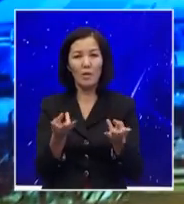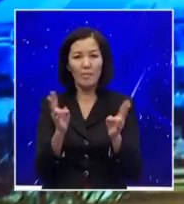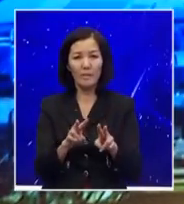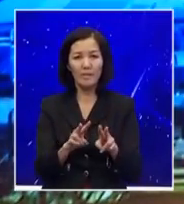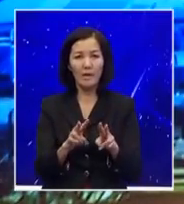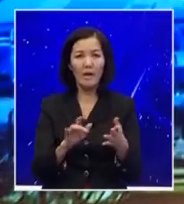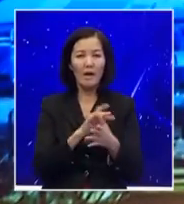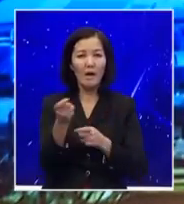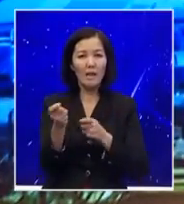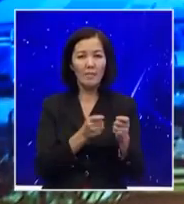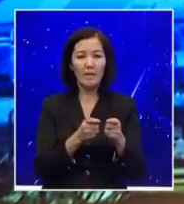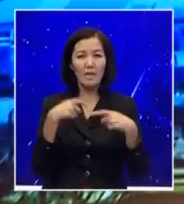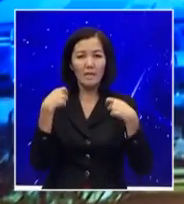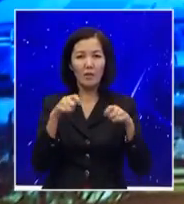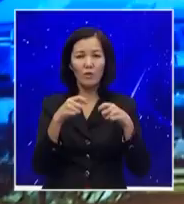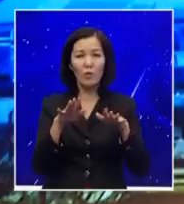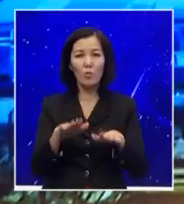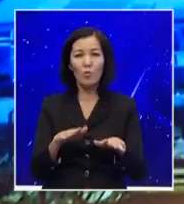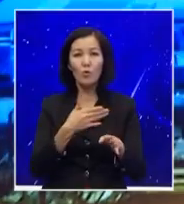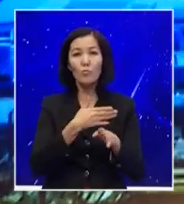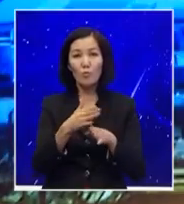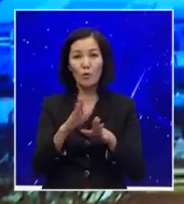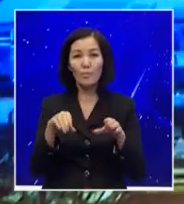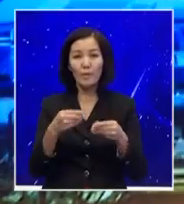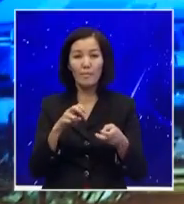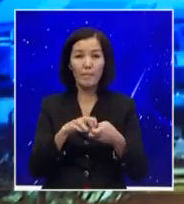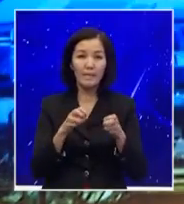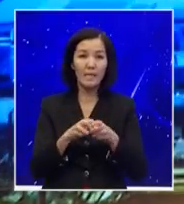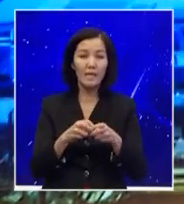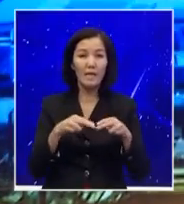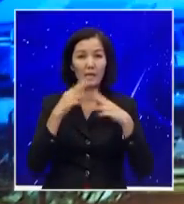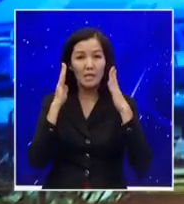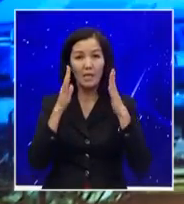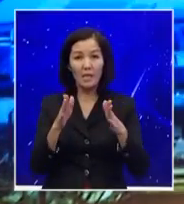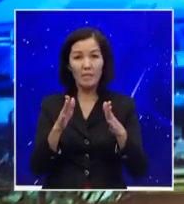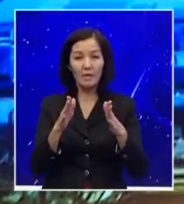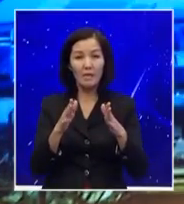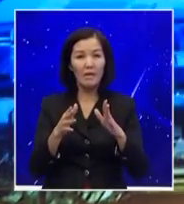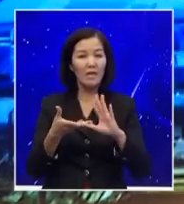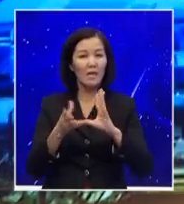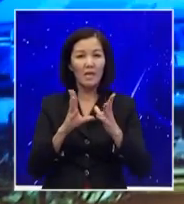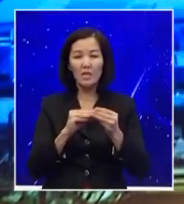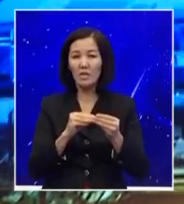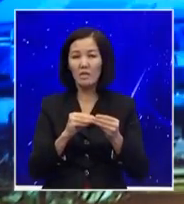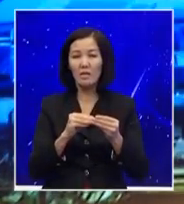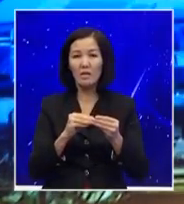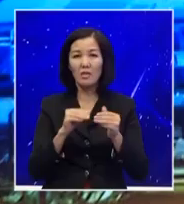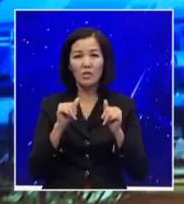Қала билігі саудагерлерге арнайы орын бөліп беріп, бұл мәселені ерекше назарына алғанымен әлі